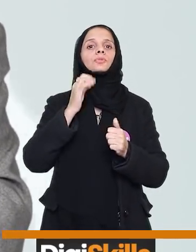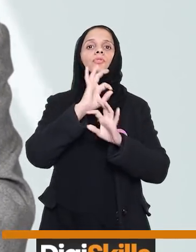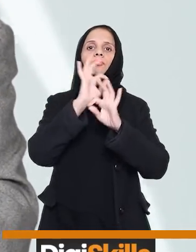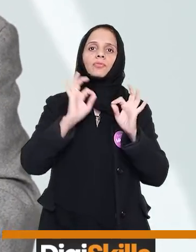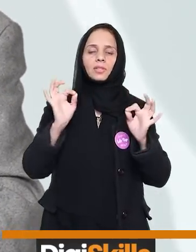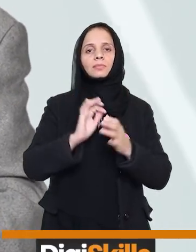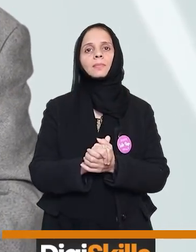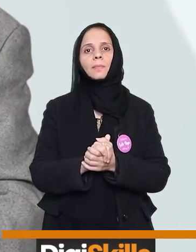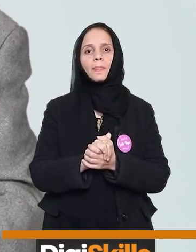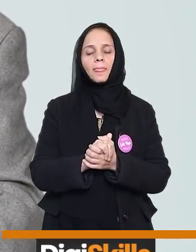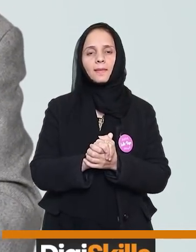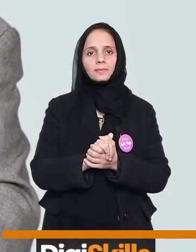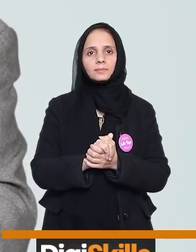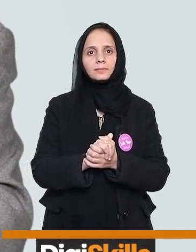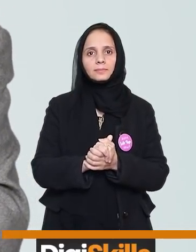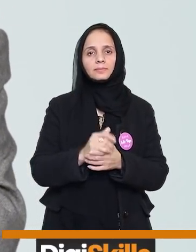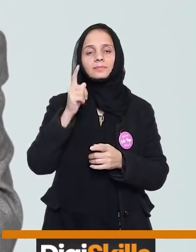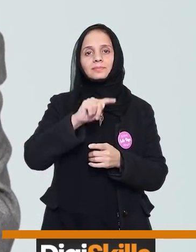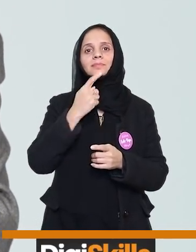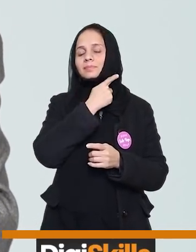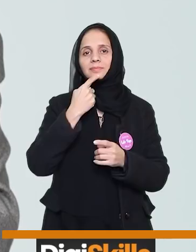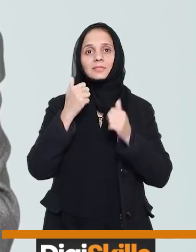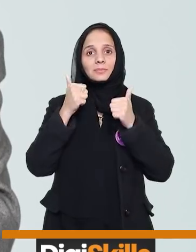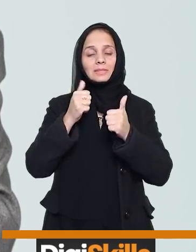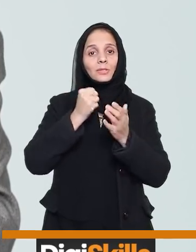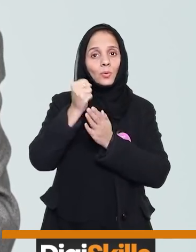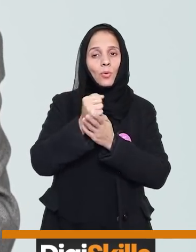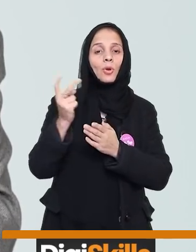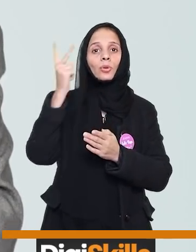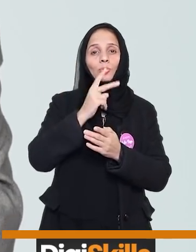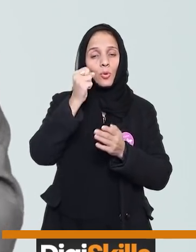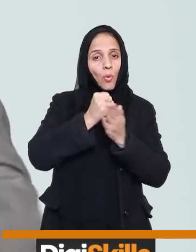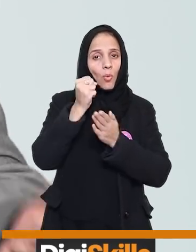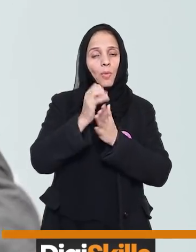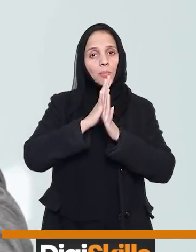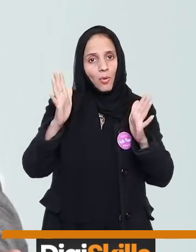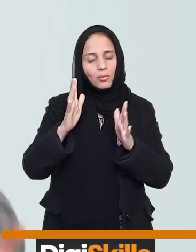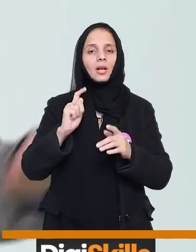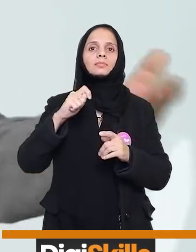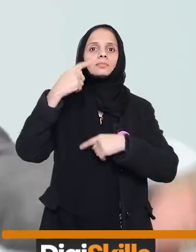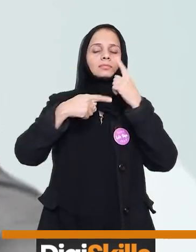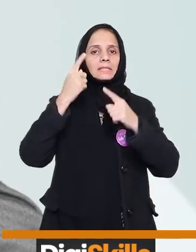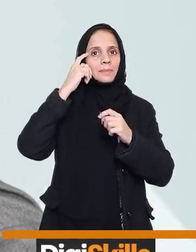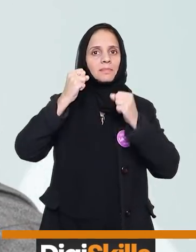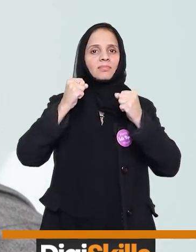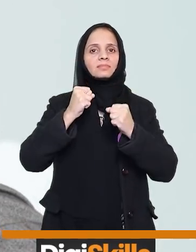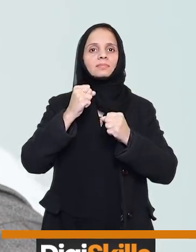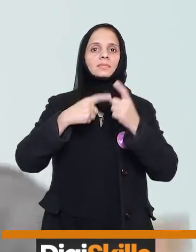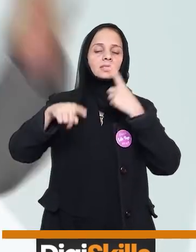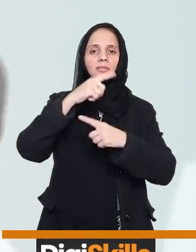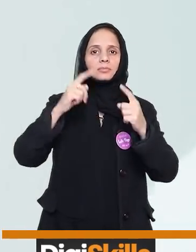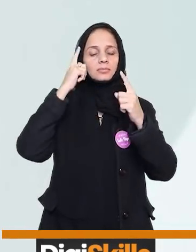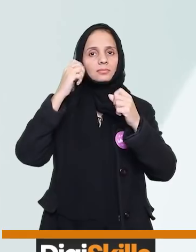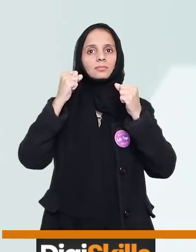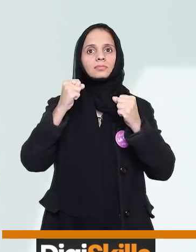نہیں پتہ لگے گا. جیسے پریکٹس میکس اے مین پرفیکٹ, پریکٹس یور اسکل, جتنا پریکٹس کریں گے اتنا ہی آپ ماسٹر ہو جائیں